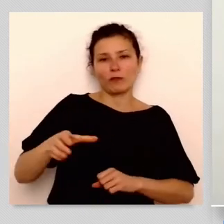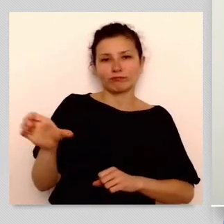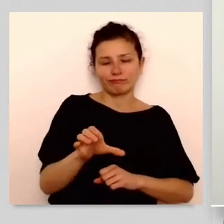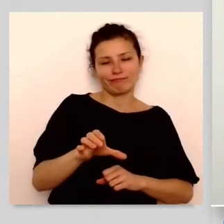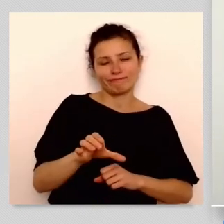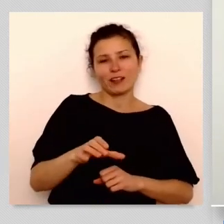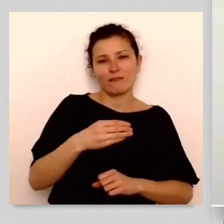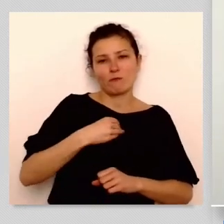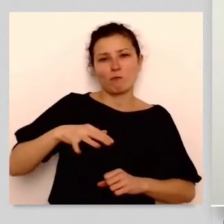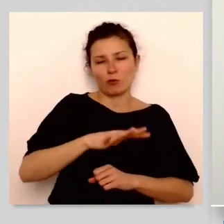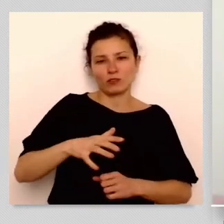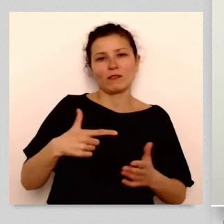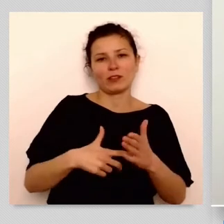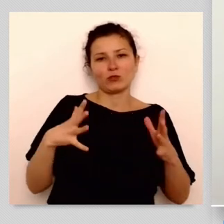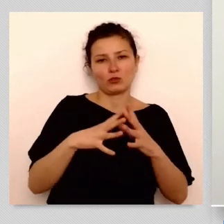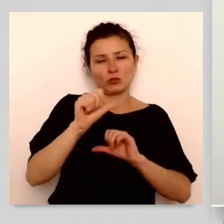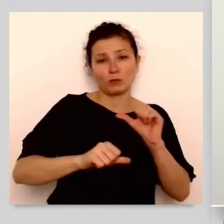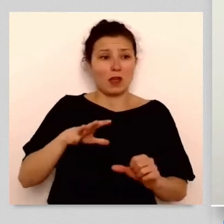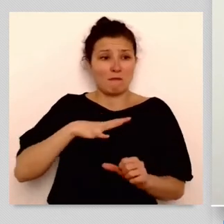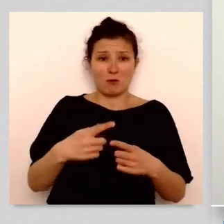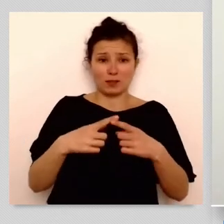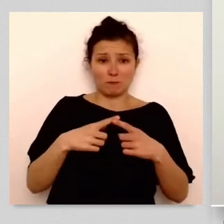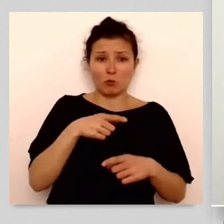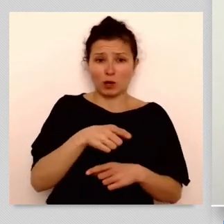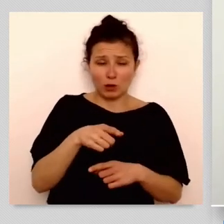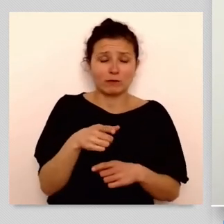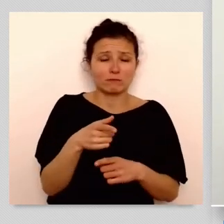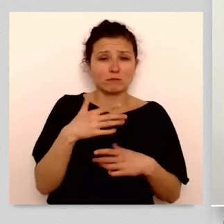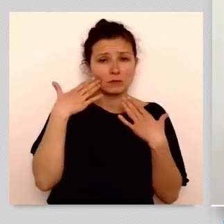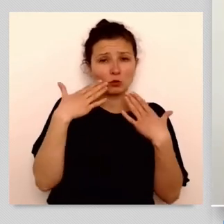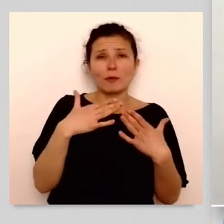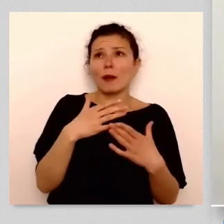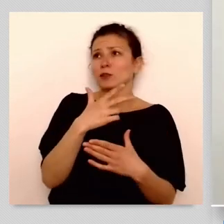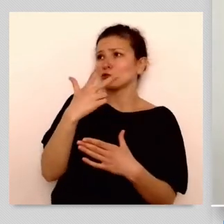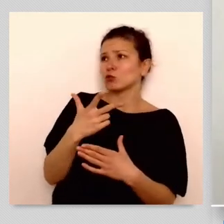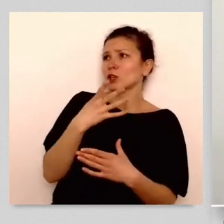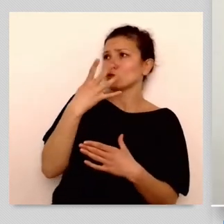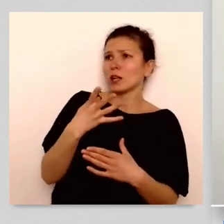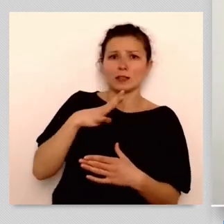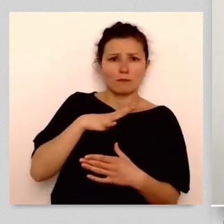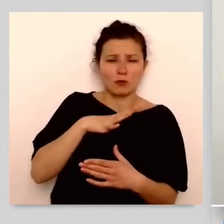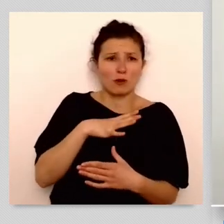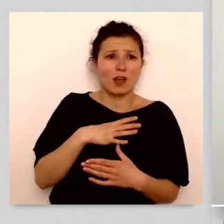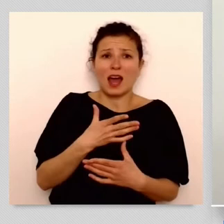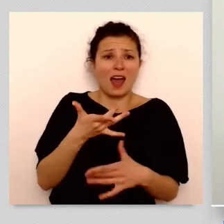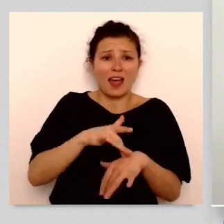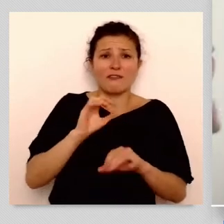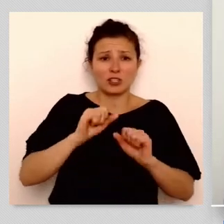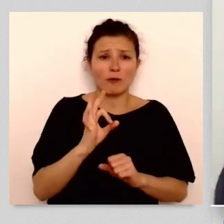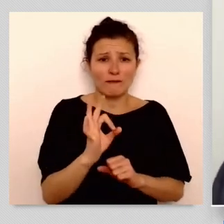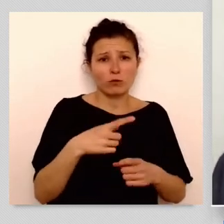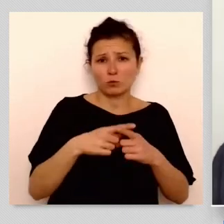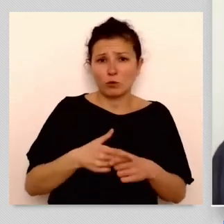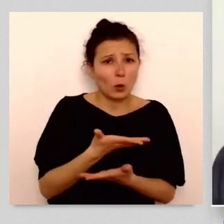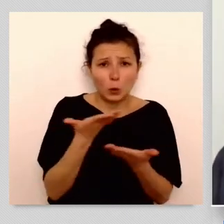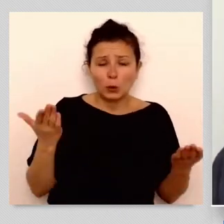była spółka, która zajmowała się tym przez 3 czy 4 lata. No, nie mamy żadnych efektów działania tej spółki. Nie